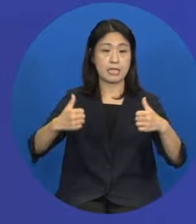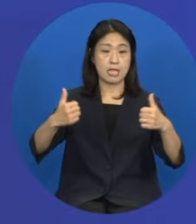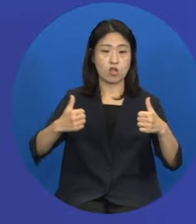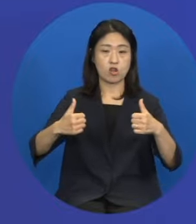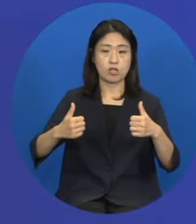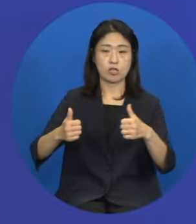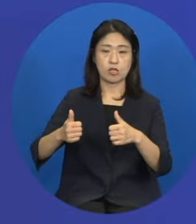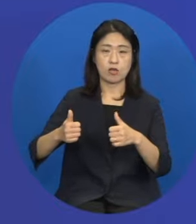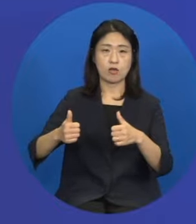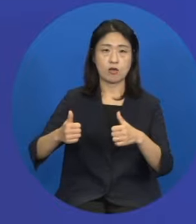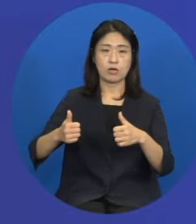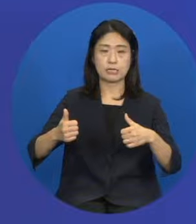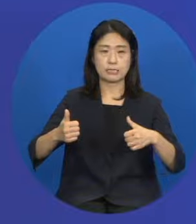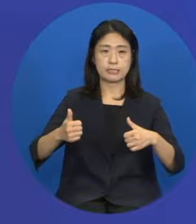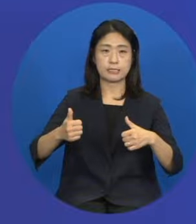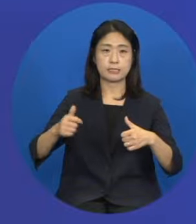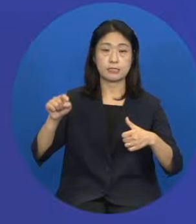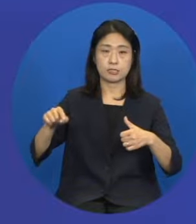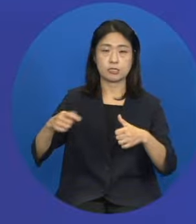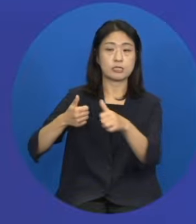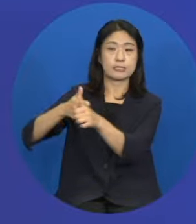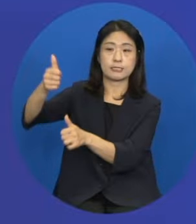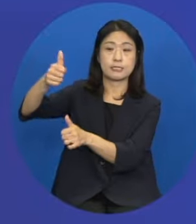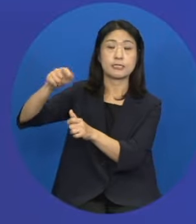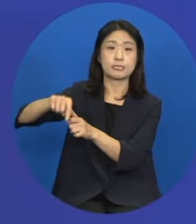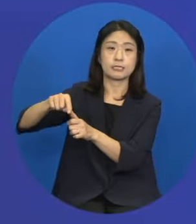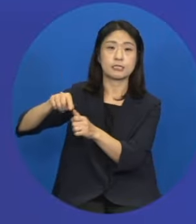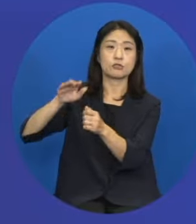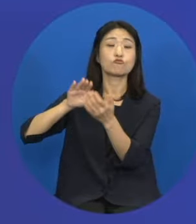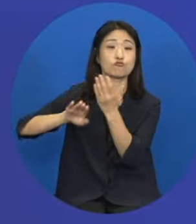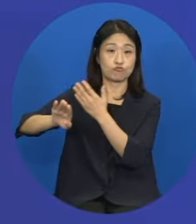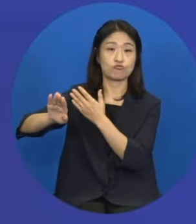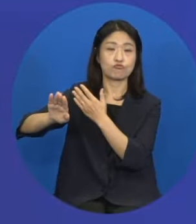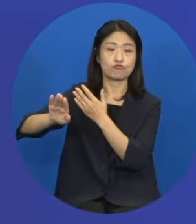그러면 승리한 이후가 참 어려워요.